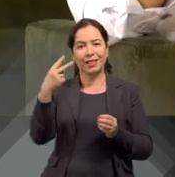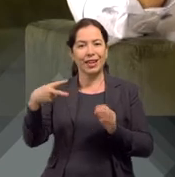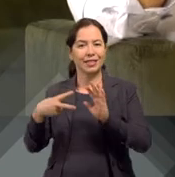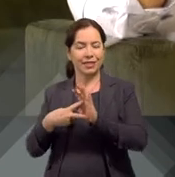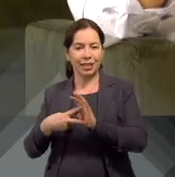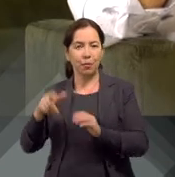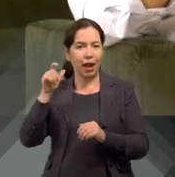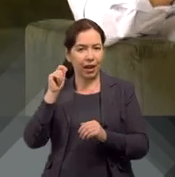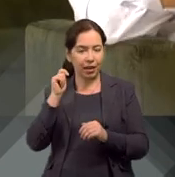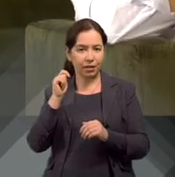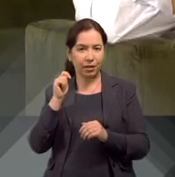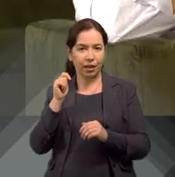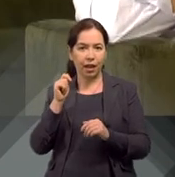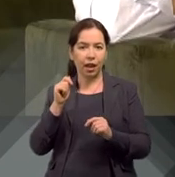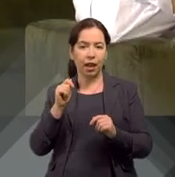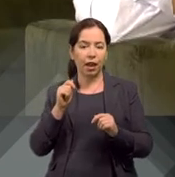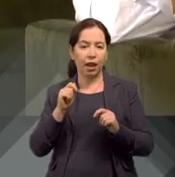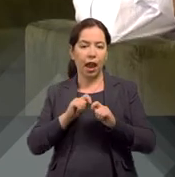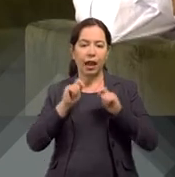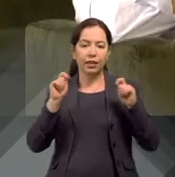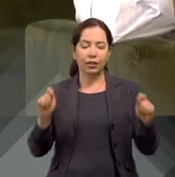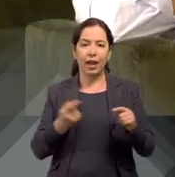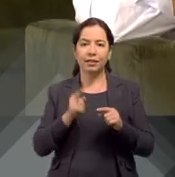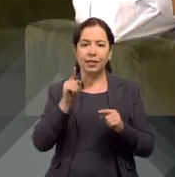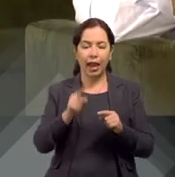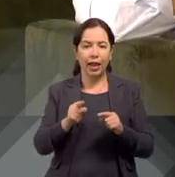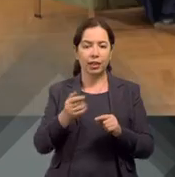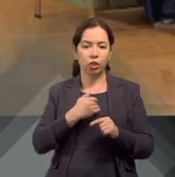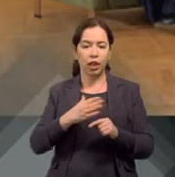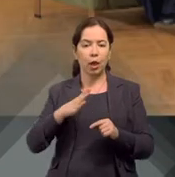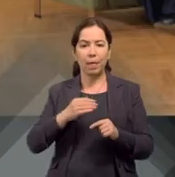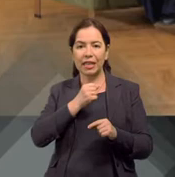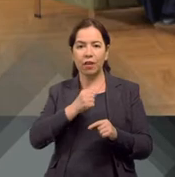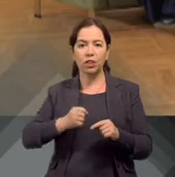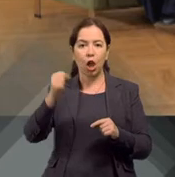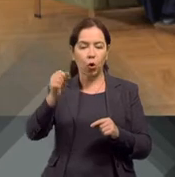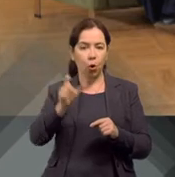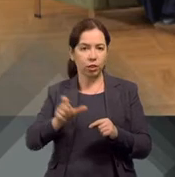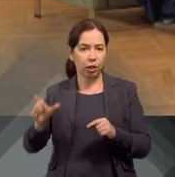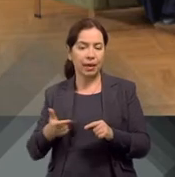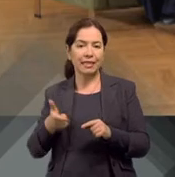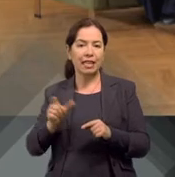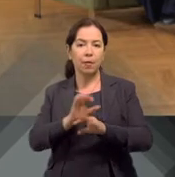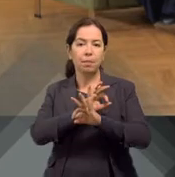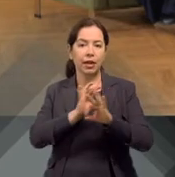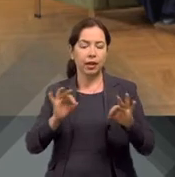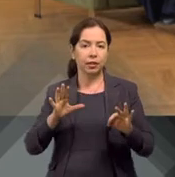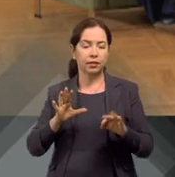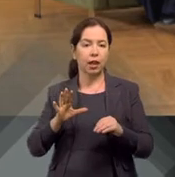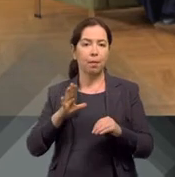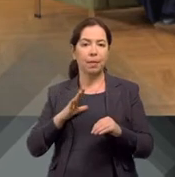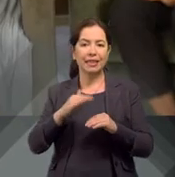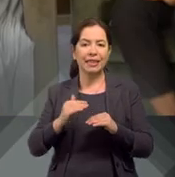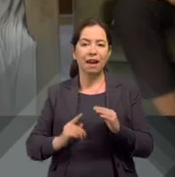15-27 лет открываете это желание быть взрослыми, самое прекрасное в этом – оказаться на высоте этого